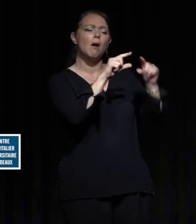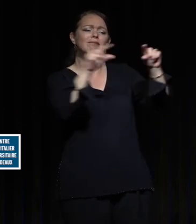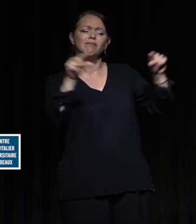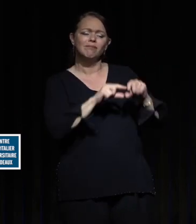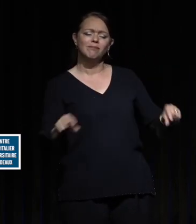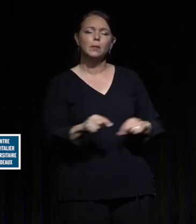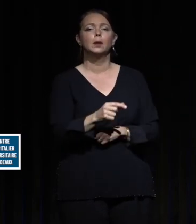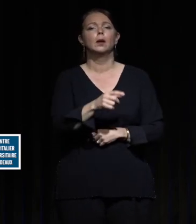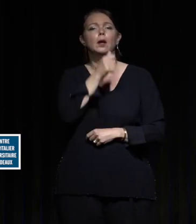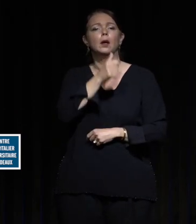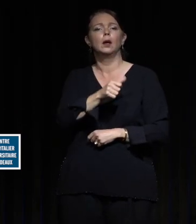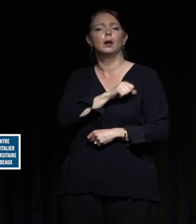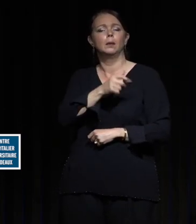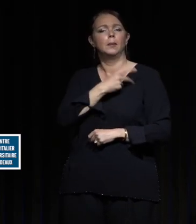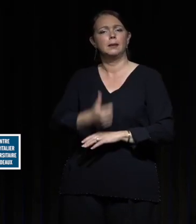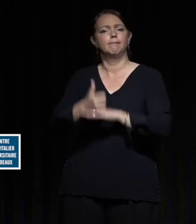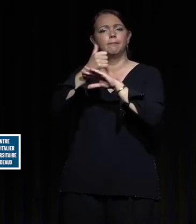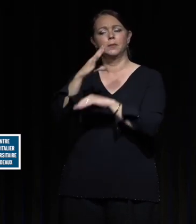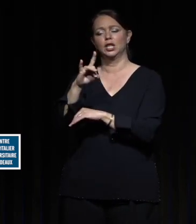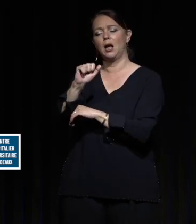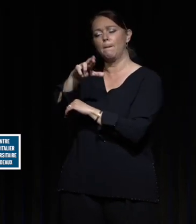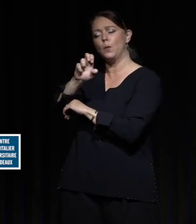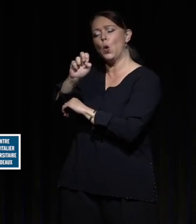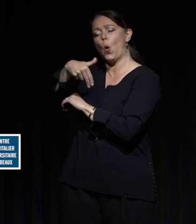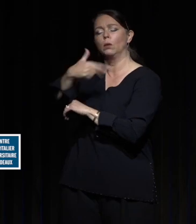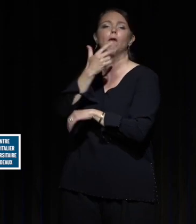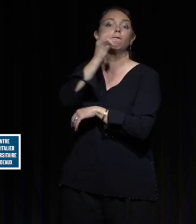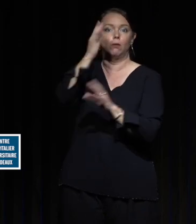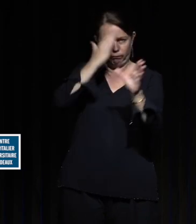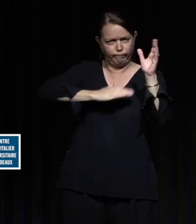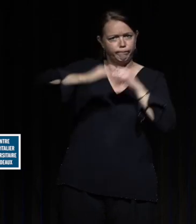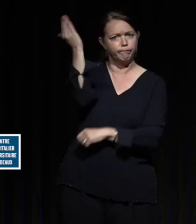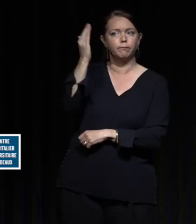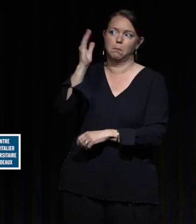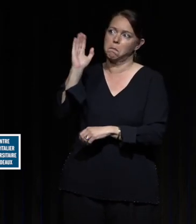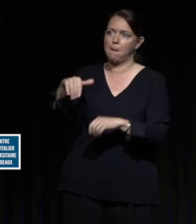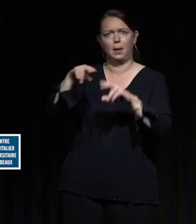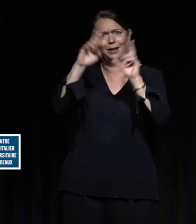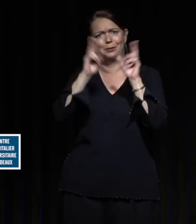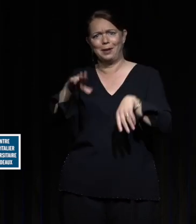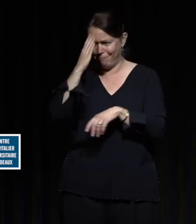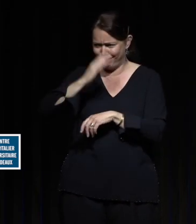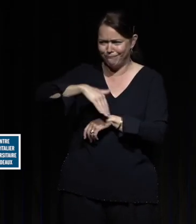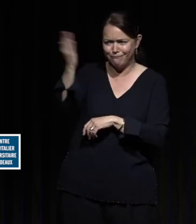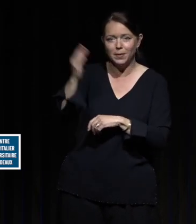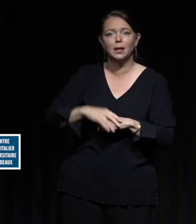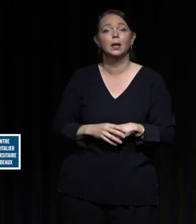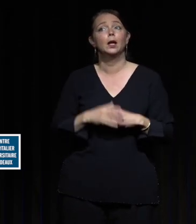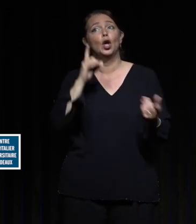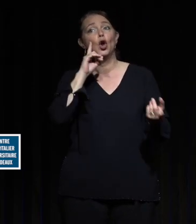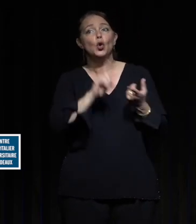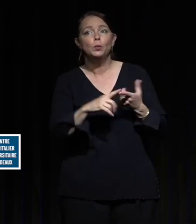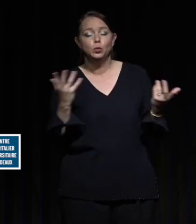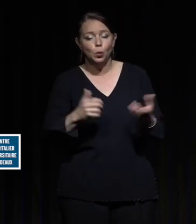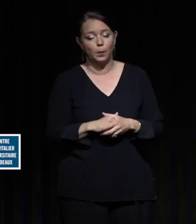Chaperon, qui est en endométriose une référence maintenant nationale, voire internationale, avec l'idée qu'on doit prendre